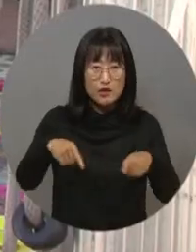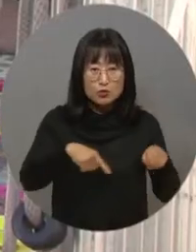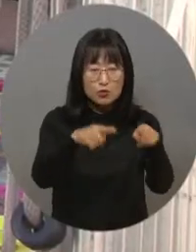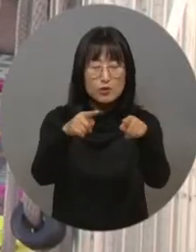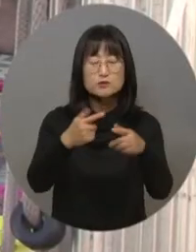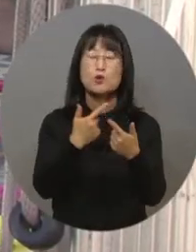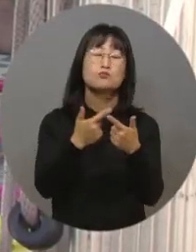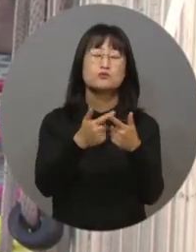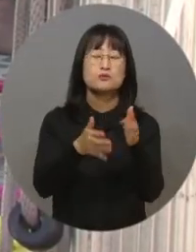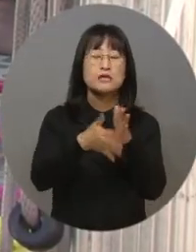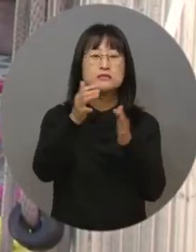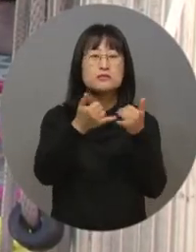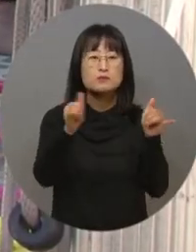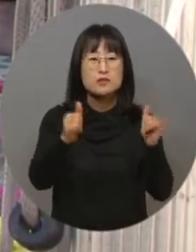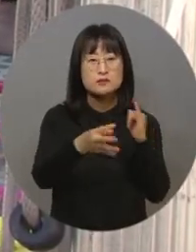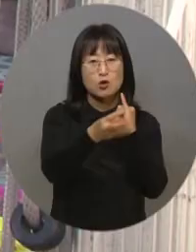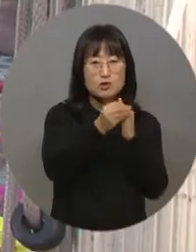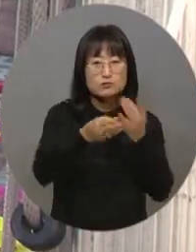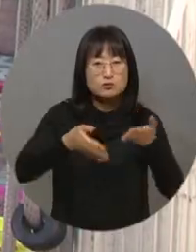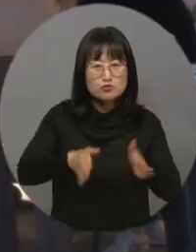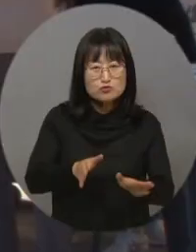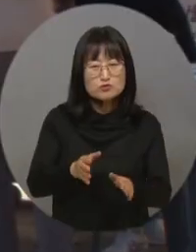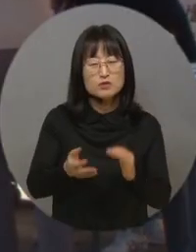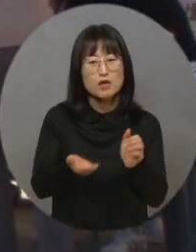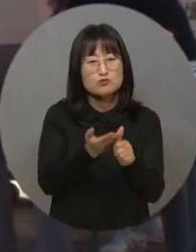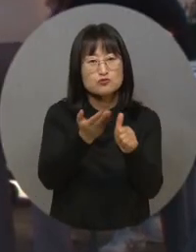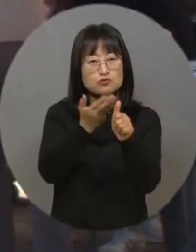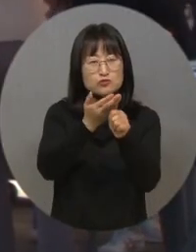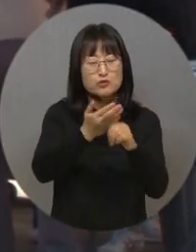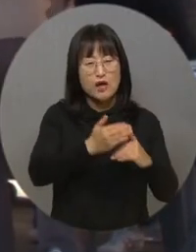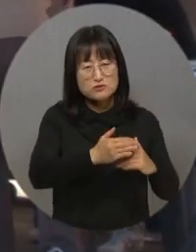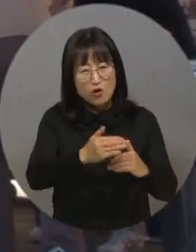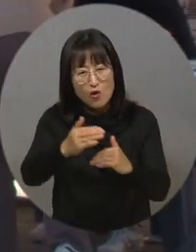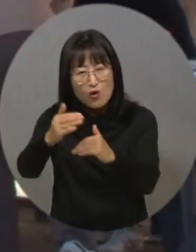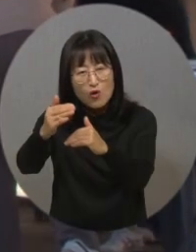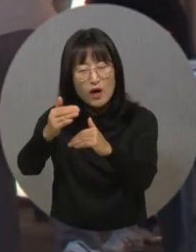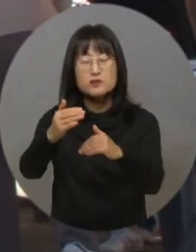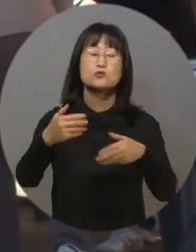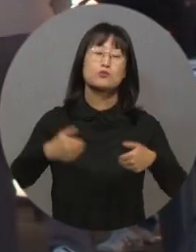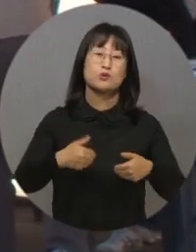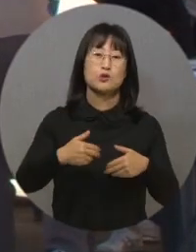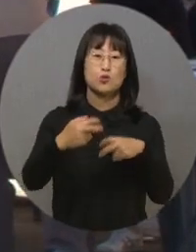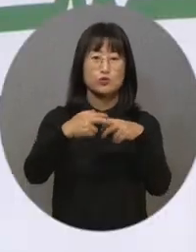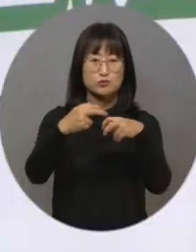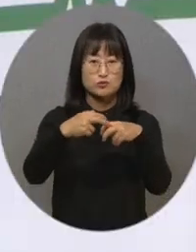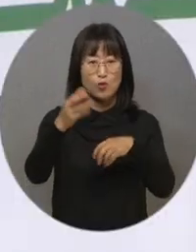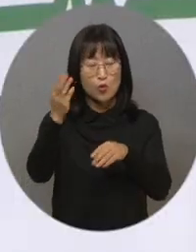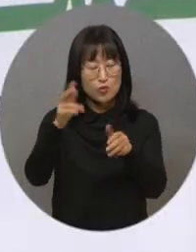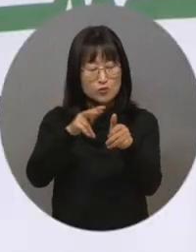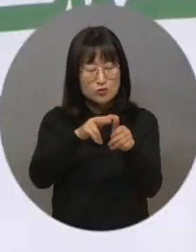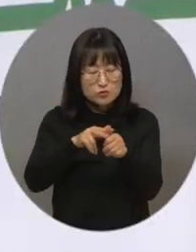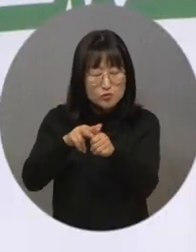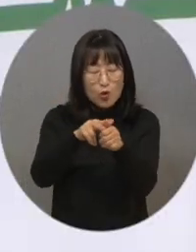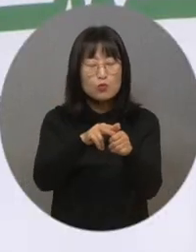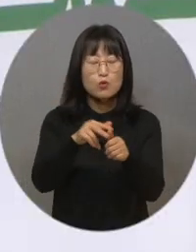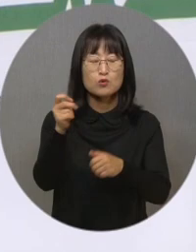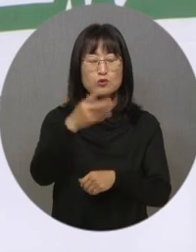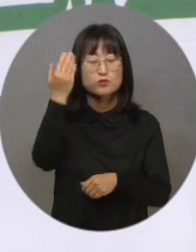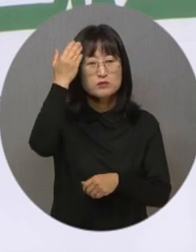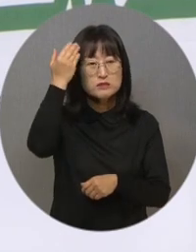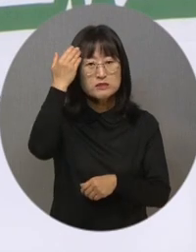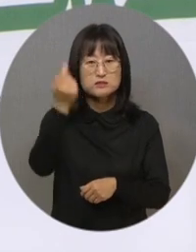부산 시민들이 임신, 출산, 육아 전 과정에 필요한 의료 정보와 지식을 한 곳에서